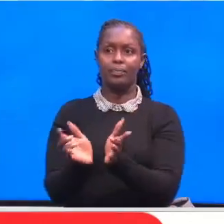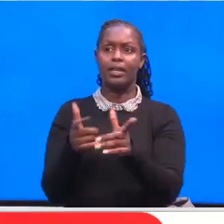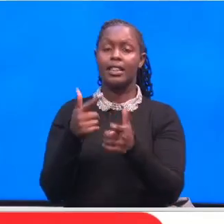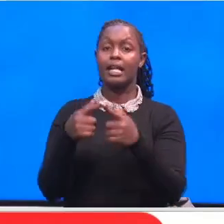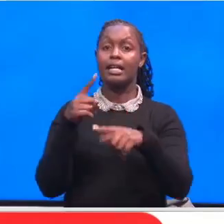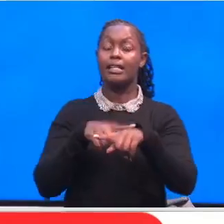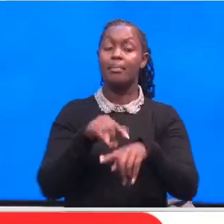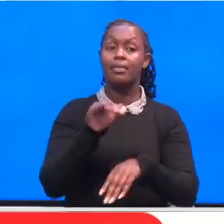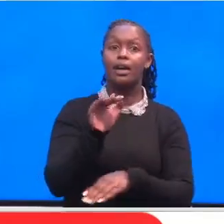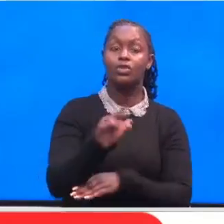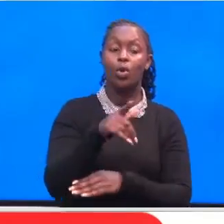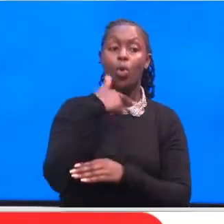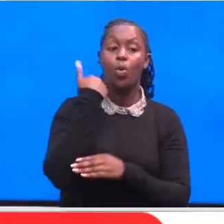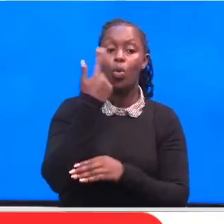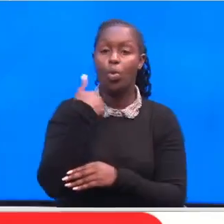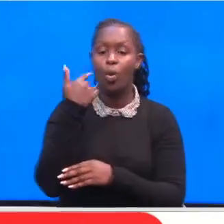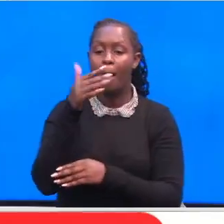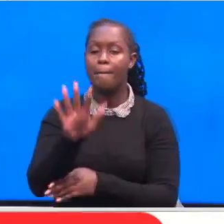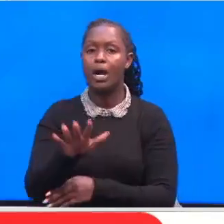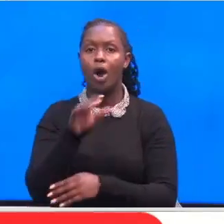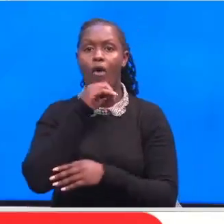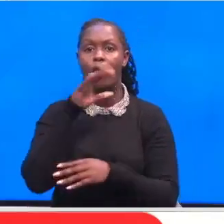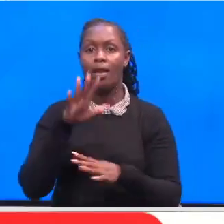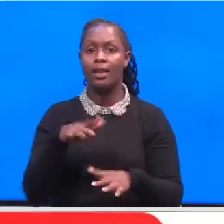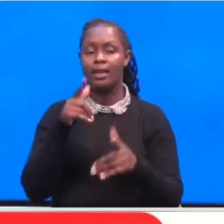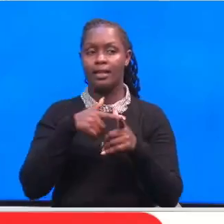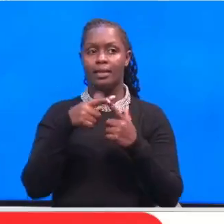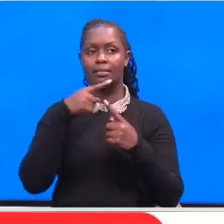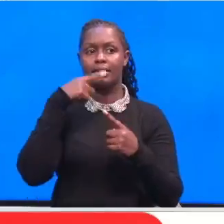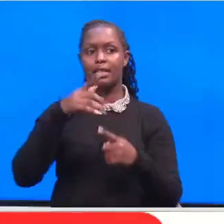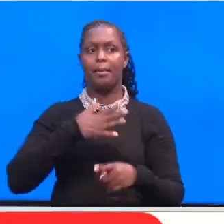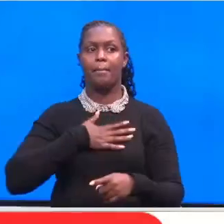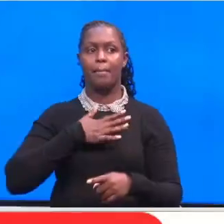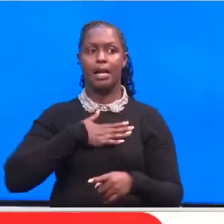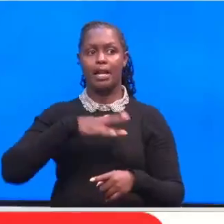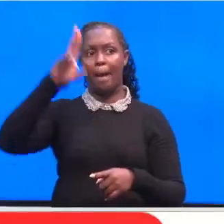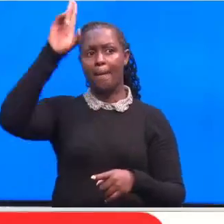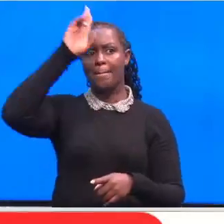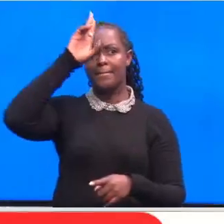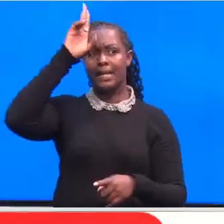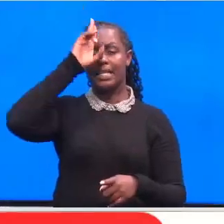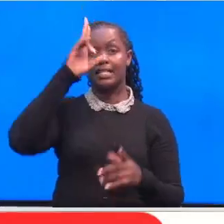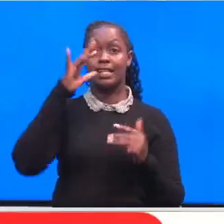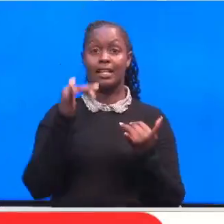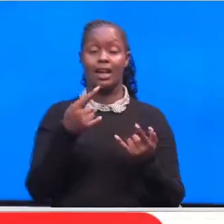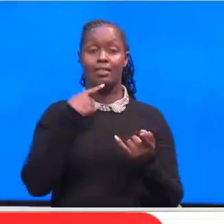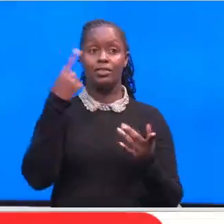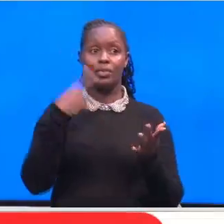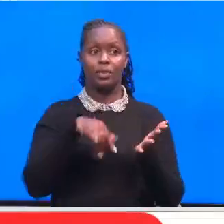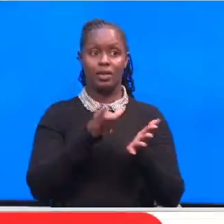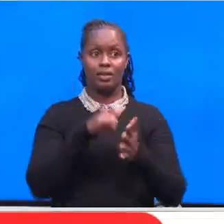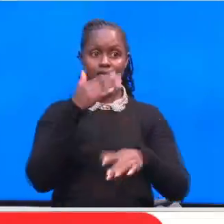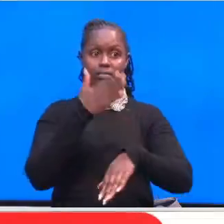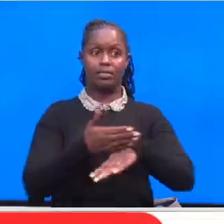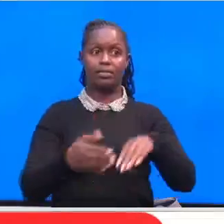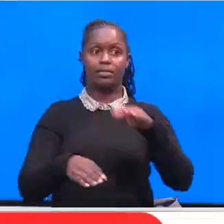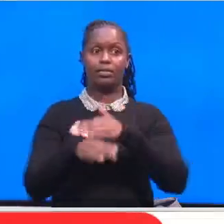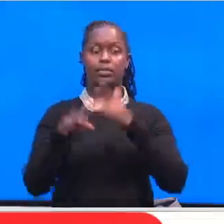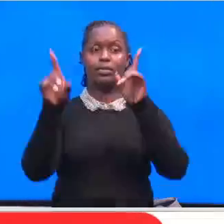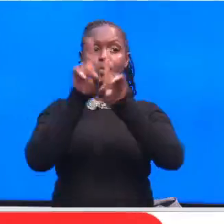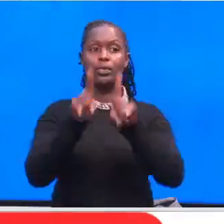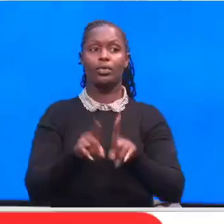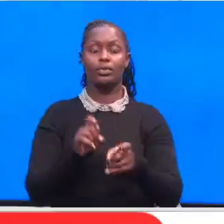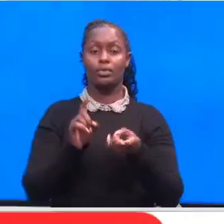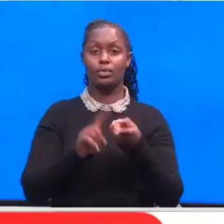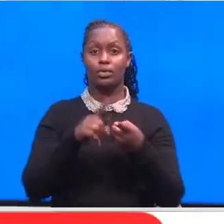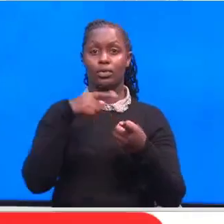Wakiulizana mtoto ni wa nani, kasema mtoto ni wangu. Kulingana na ripoti ya polisi, marehemu alivamiwa na kujeruhiwa vibaya na vijana watatu wenye